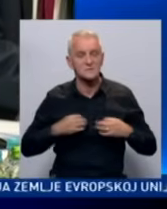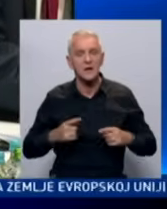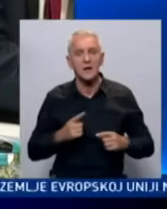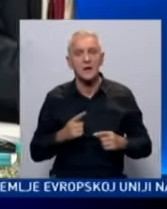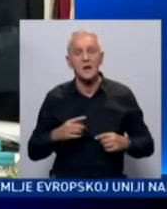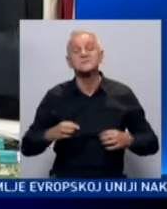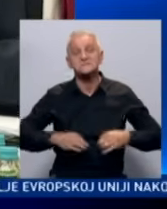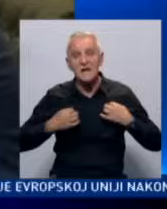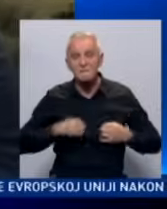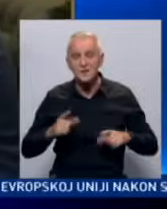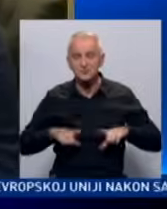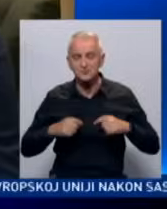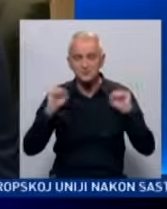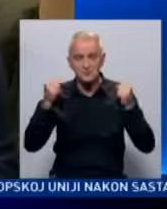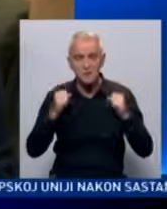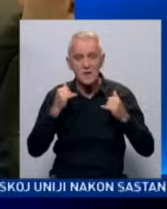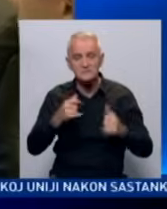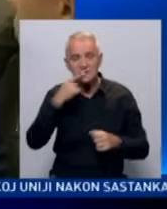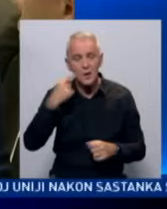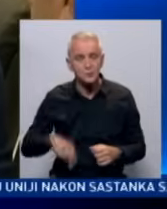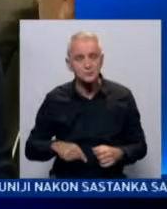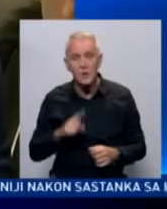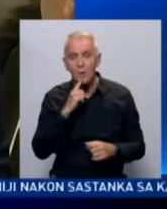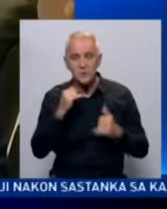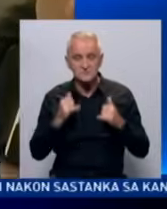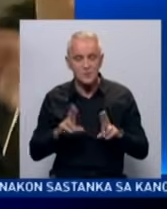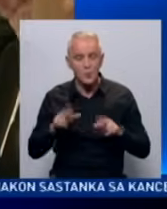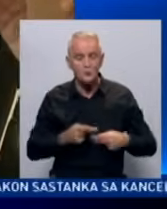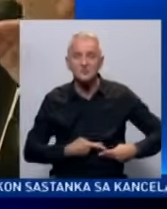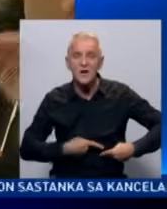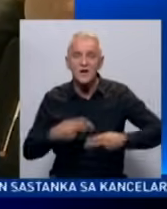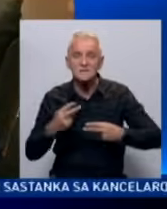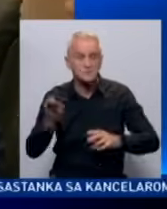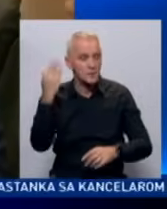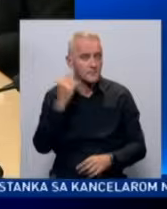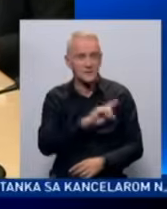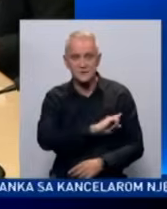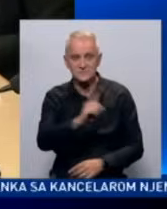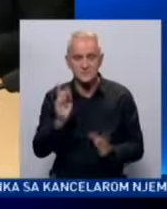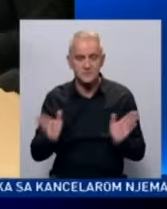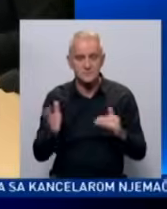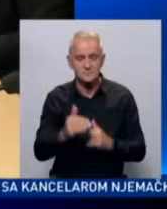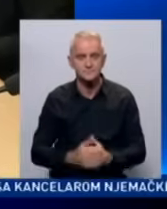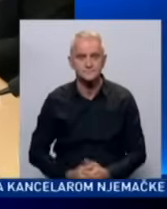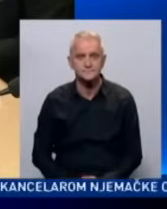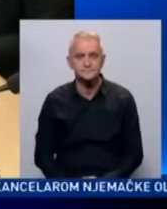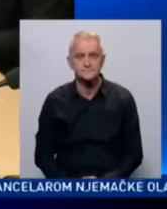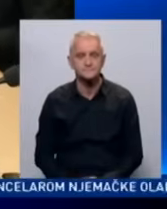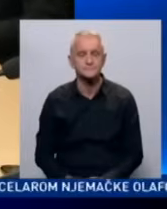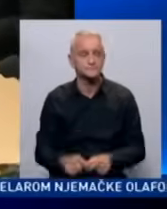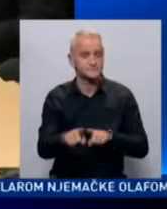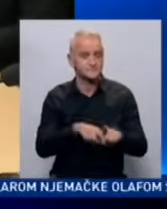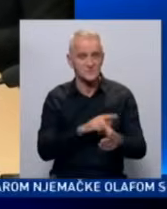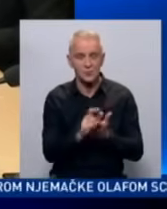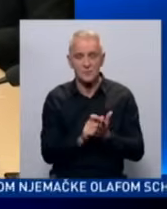životinja, među kojim je sada i Rusija, iz koje je sada omogućen izvoz ranije zabranjenih pošiljki po ovoj osnovi. Istodobno